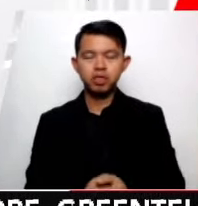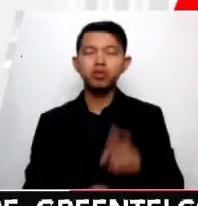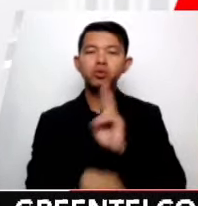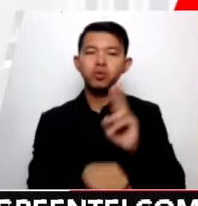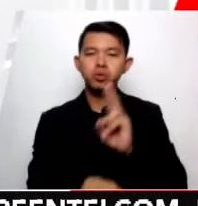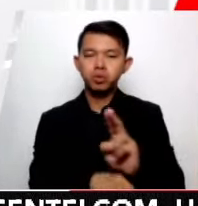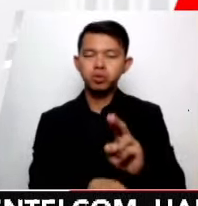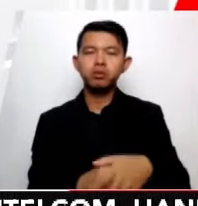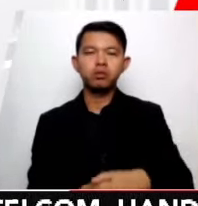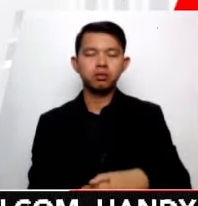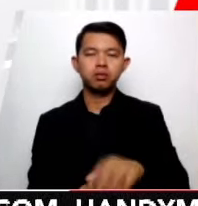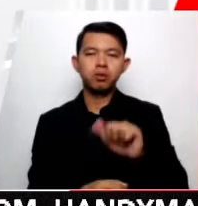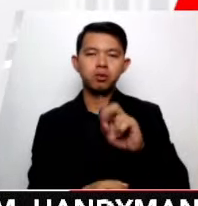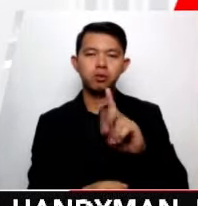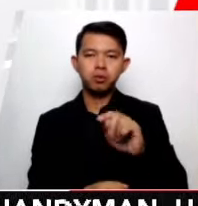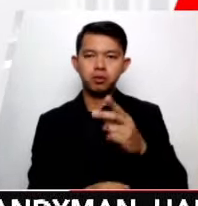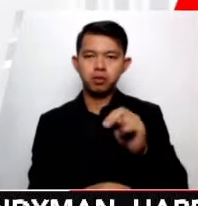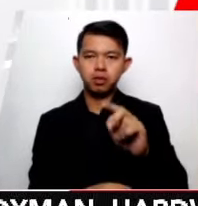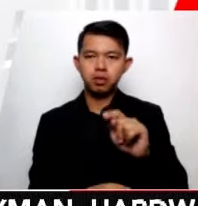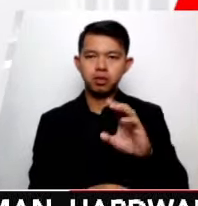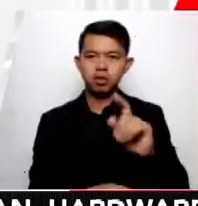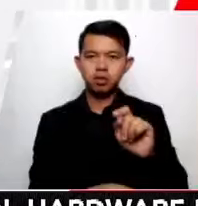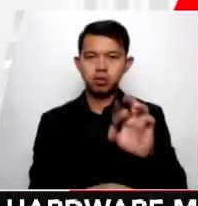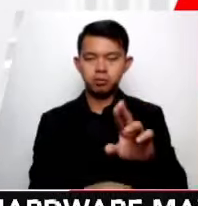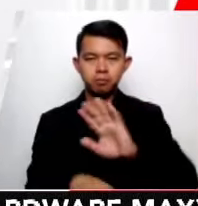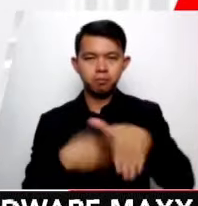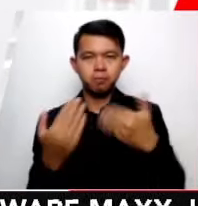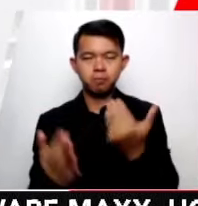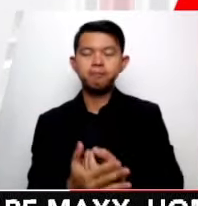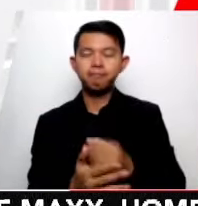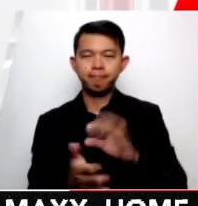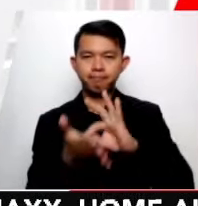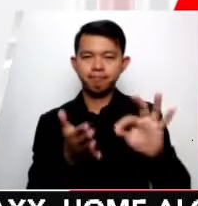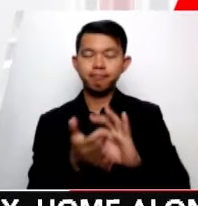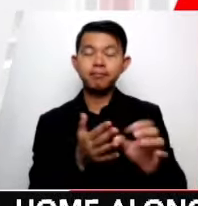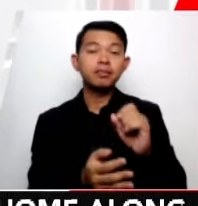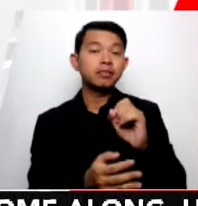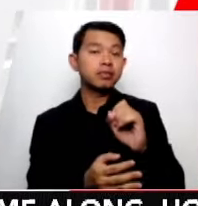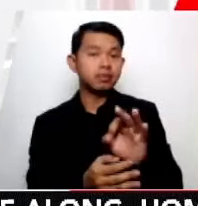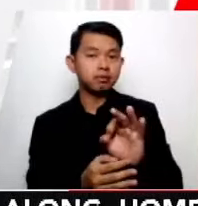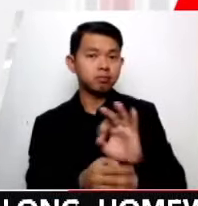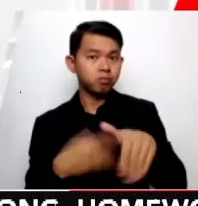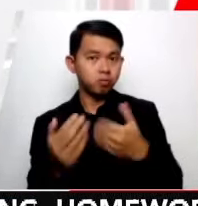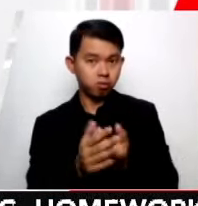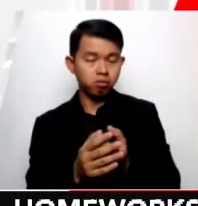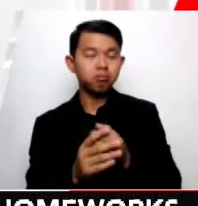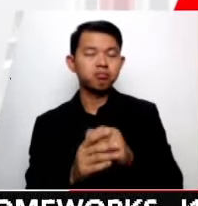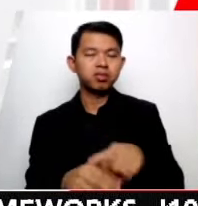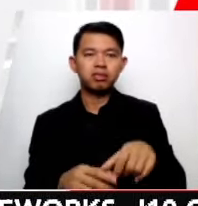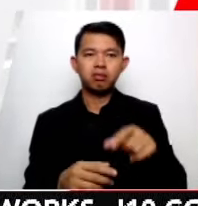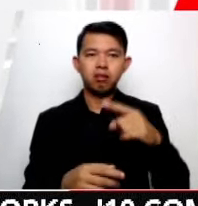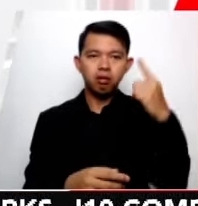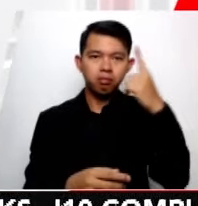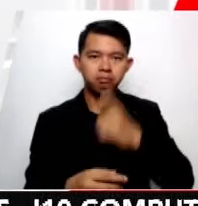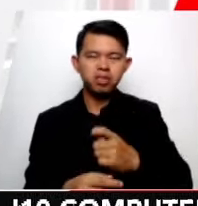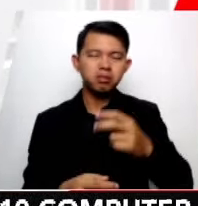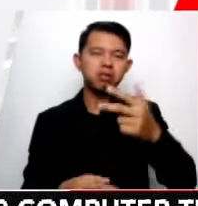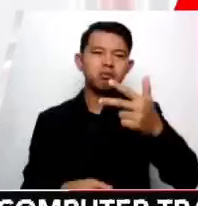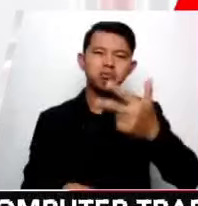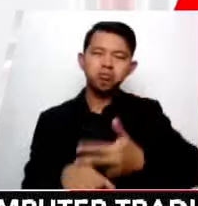inyong online account pag naka-enable ang multifactor authentication hihingan ka ng tatlo o higit pang uri ng